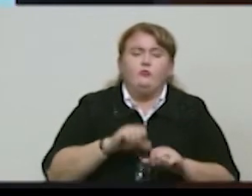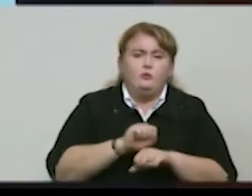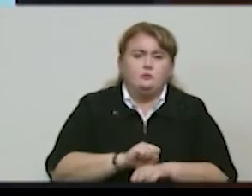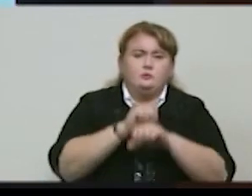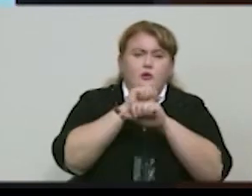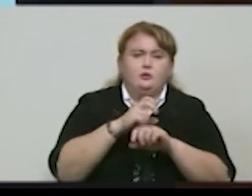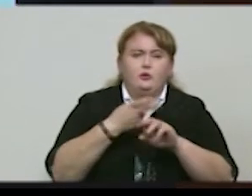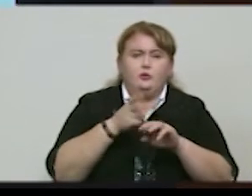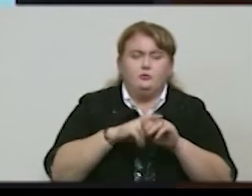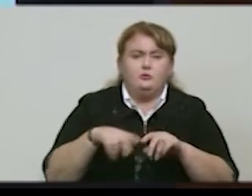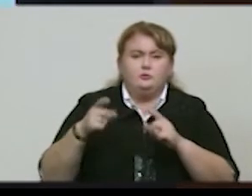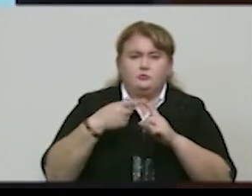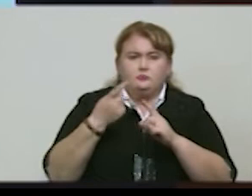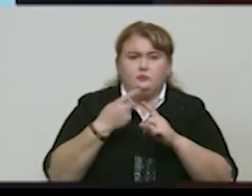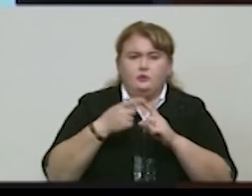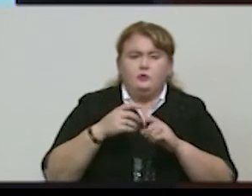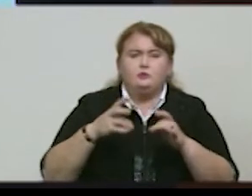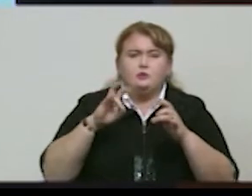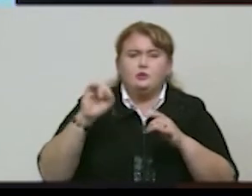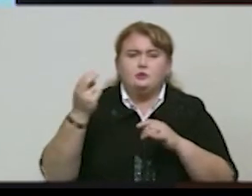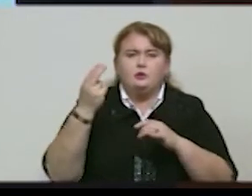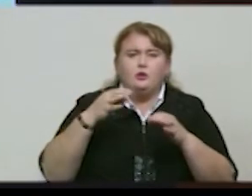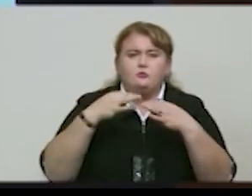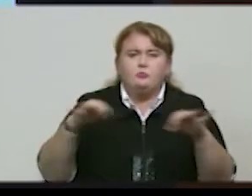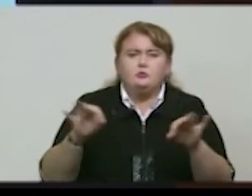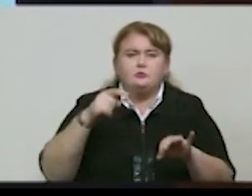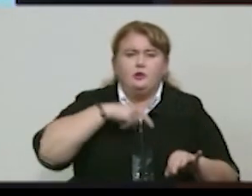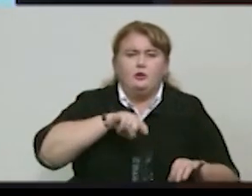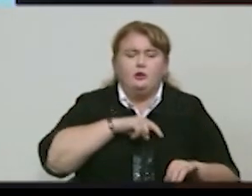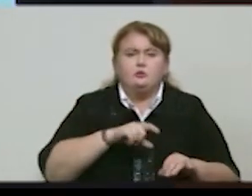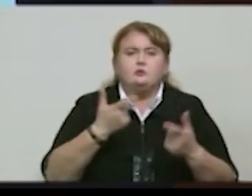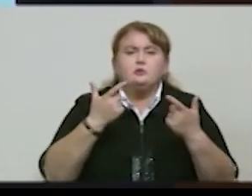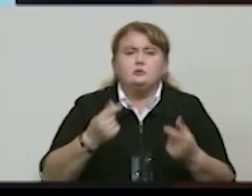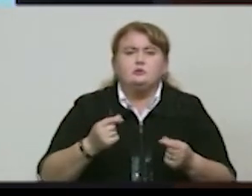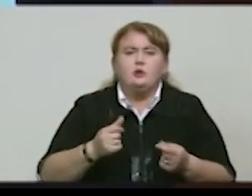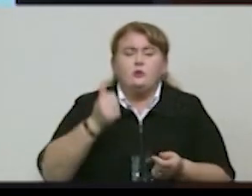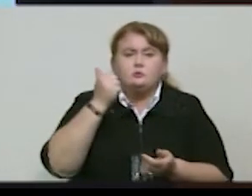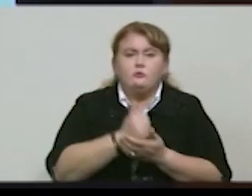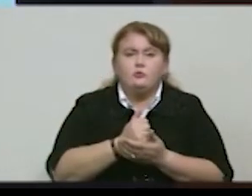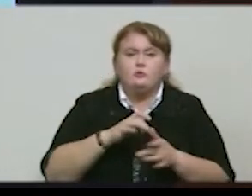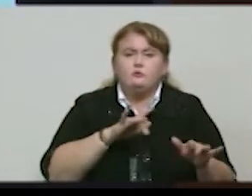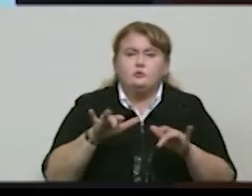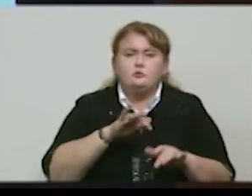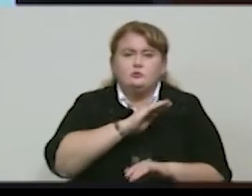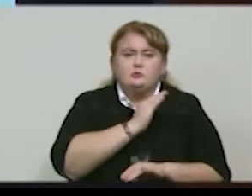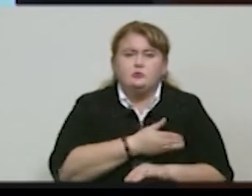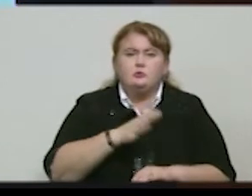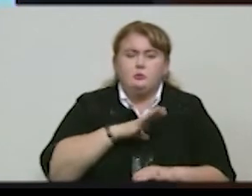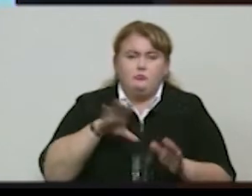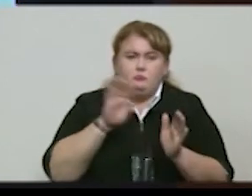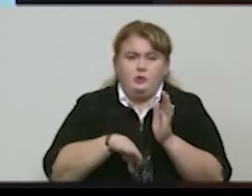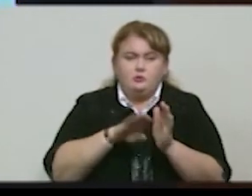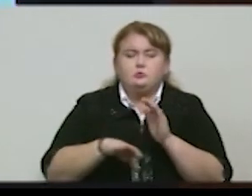Восстание это носило национально-освободительный характер, где основной движущей силой выступал